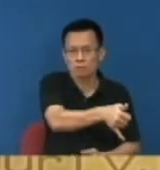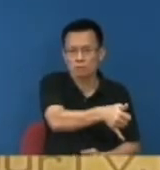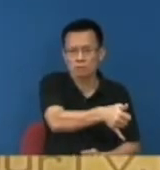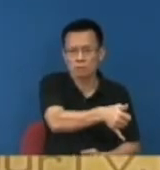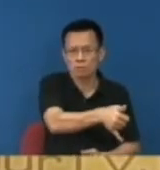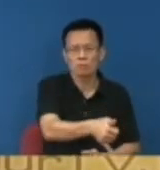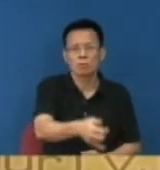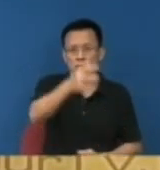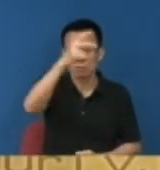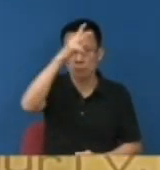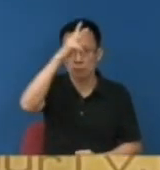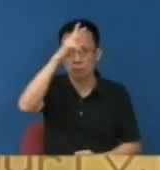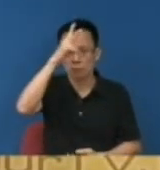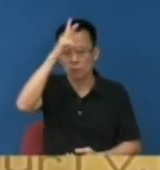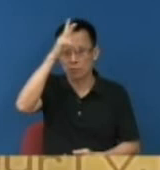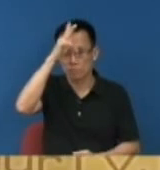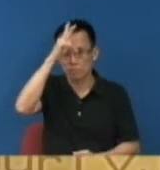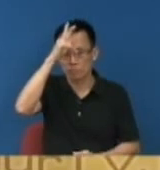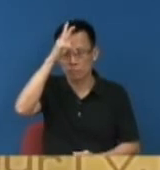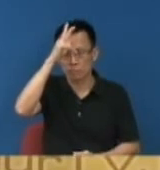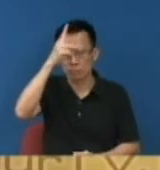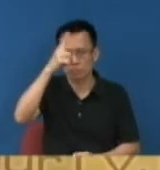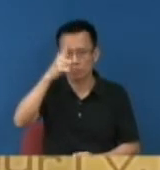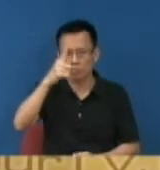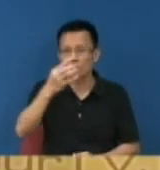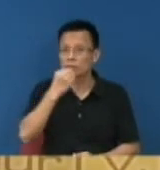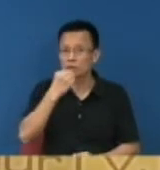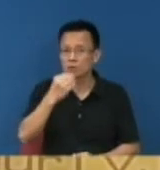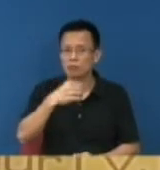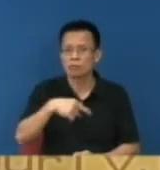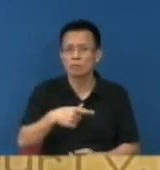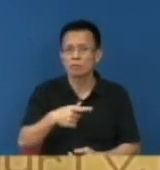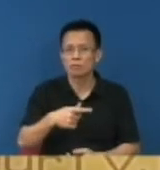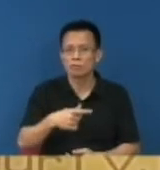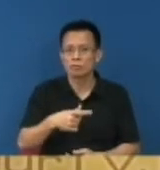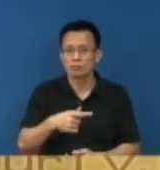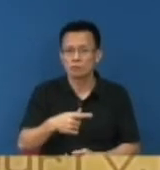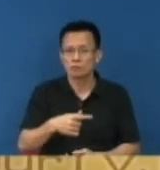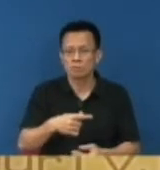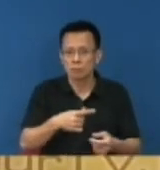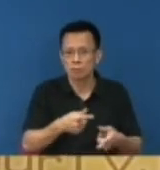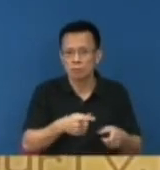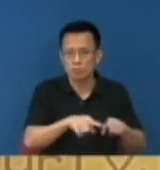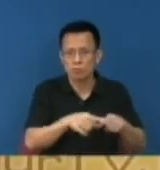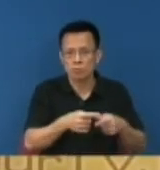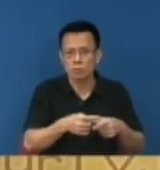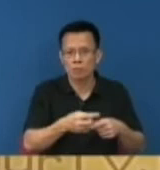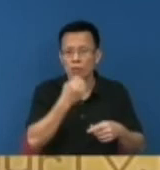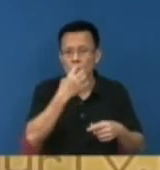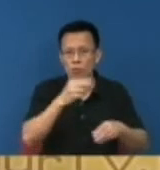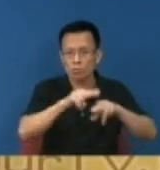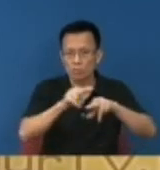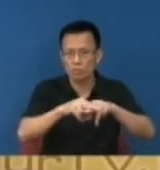統治者嘅利益，基本上同志呢一個中港兩地嘅統治